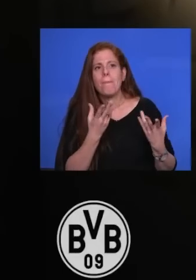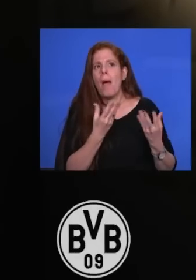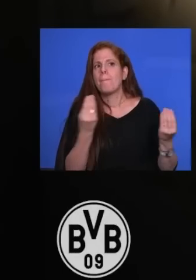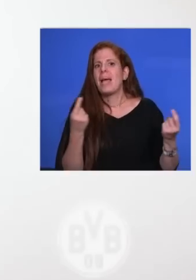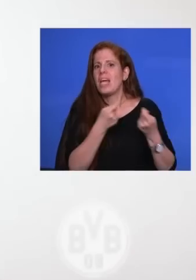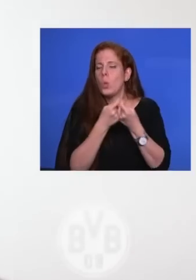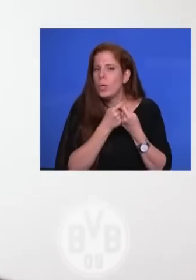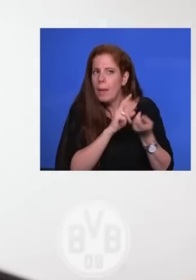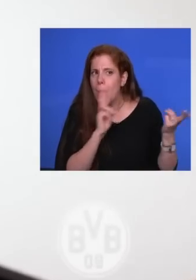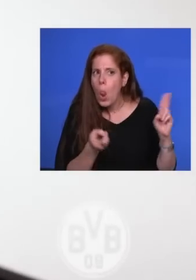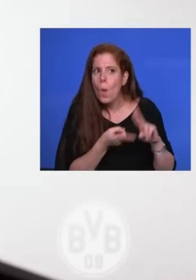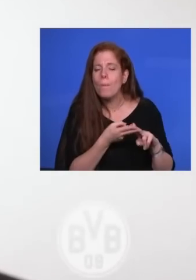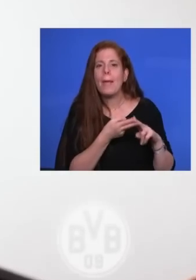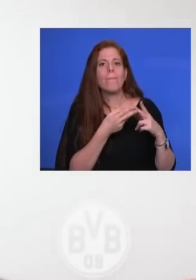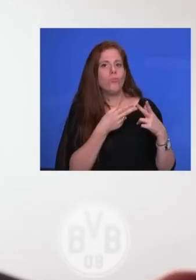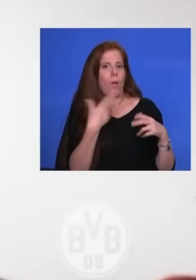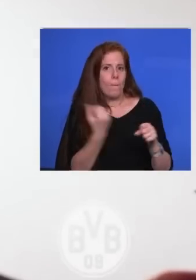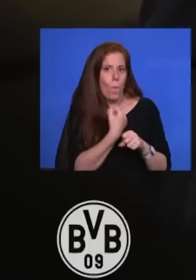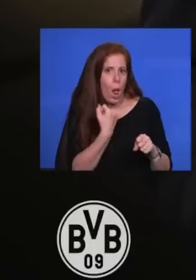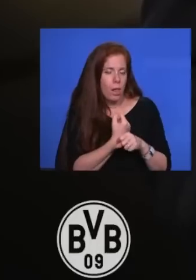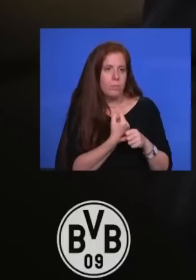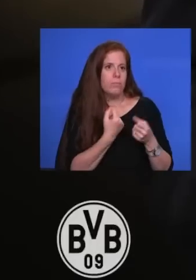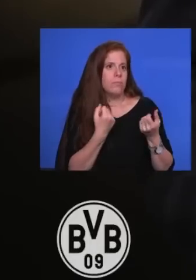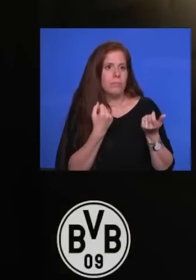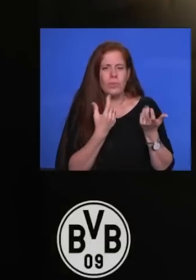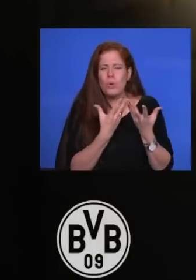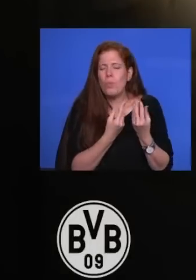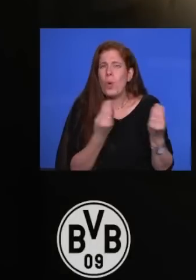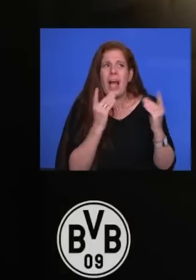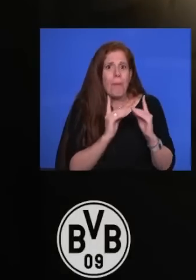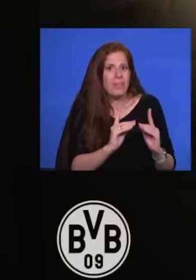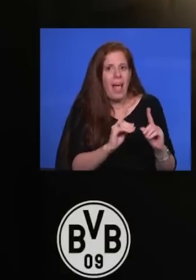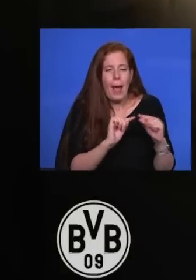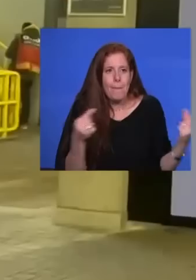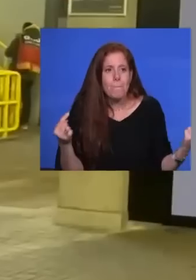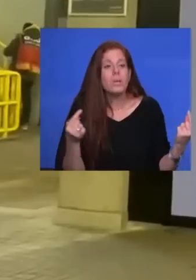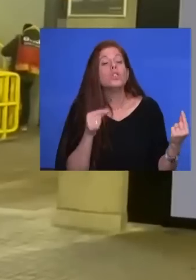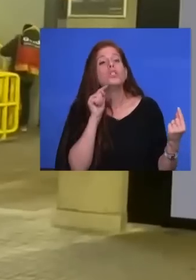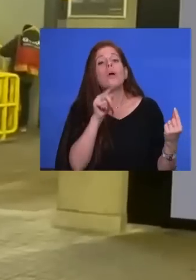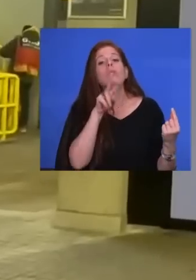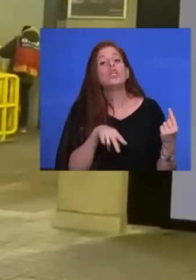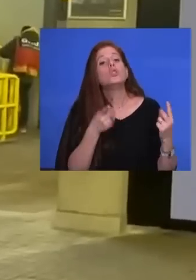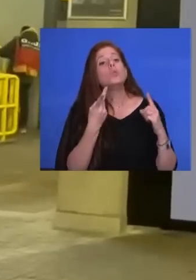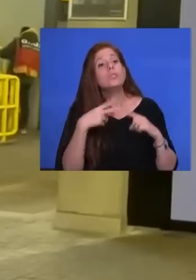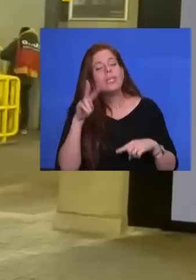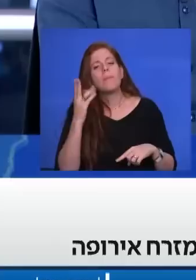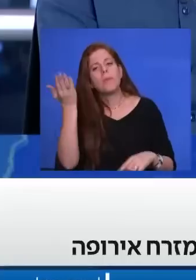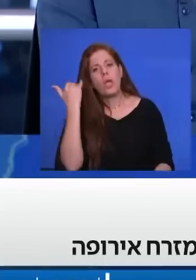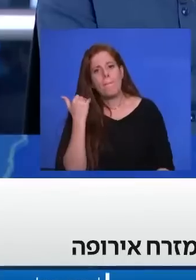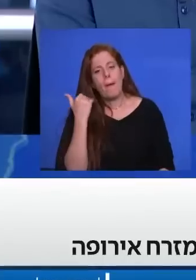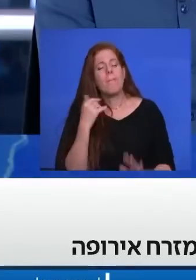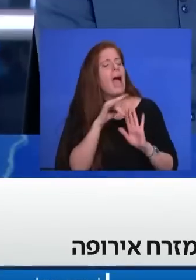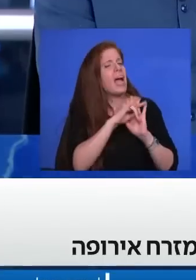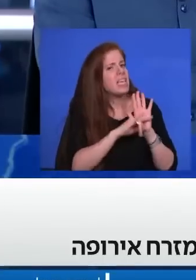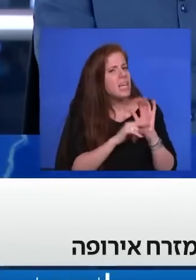ארגונים בינלאומיים שפועלים באמת בכל כך הרבה דרכים, שם יש יותר ממה שהיה פעם. חקיקה יותר